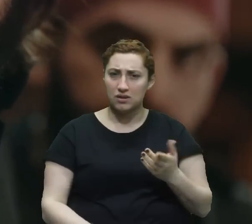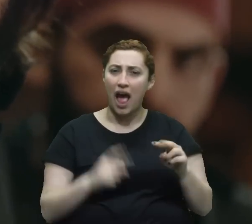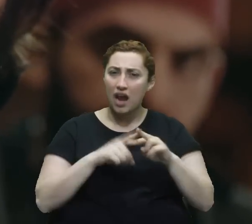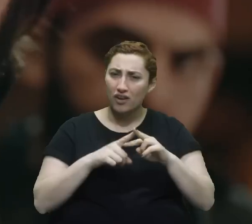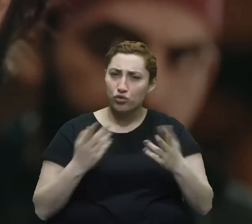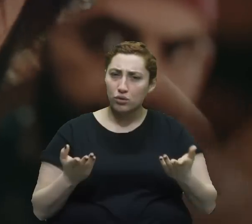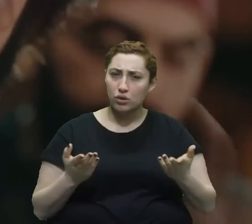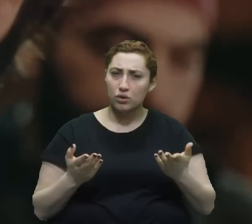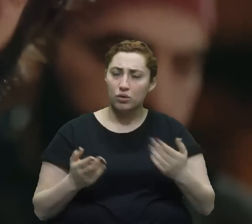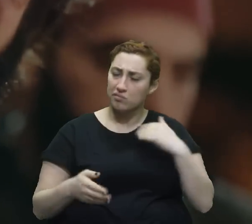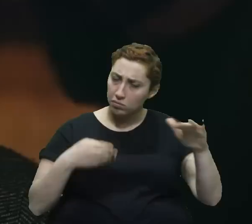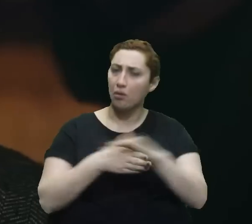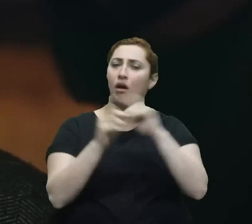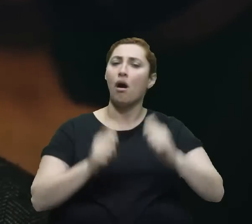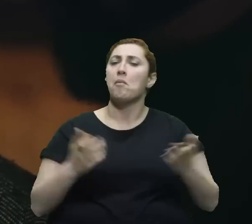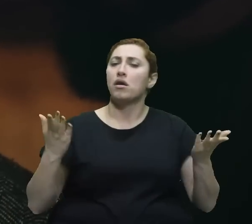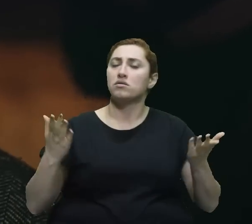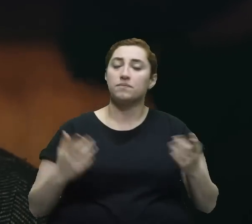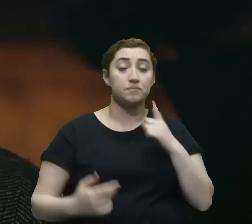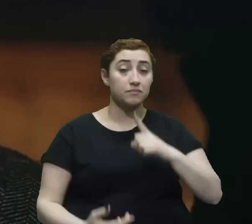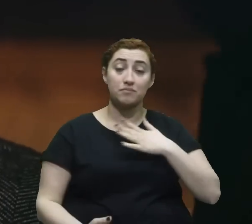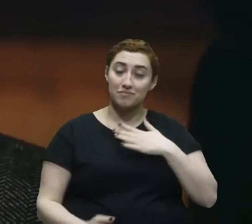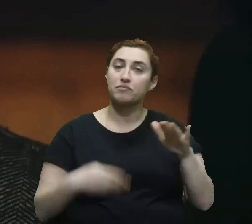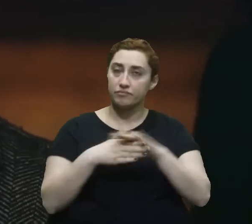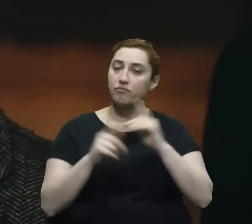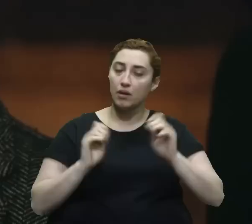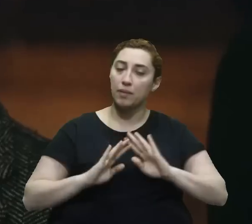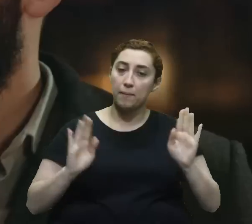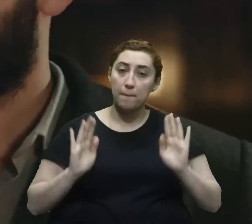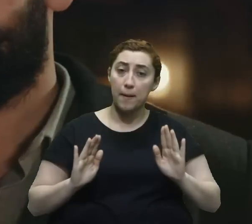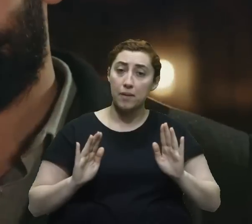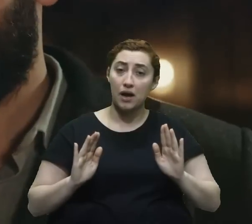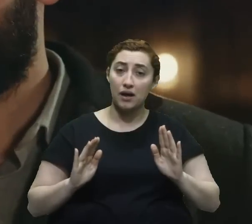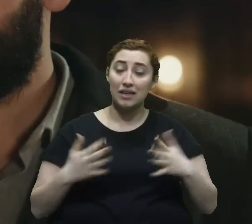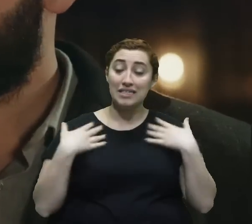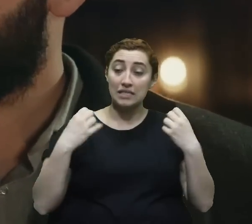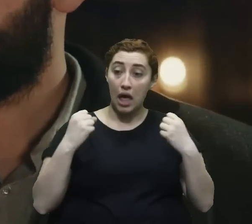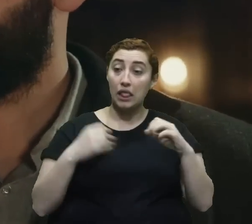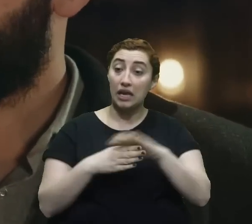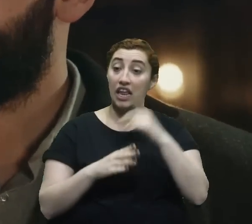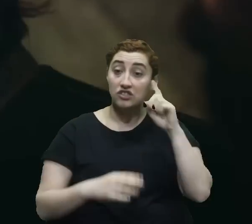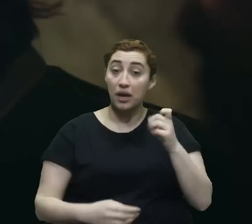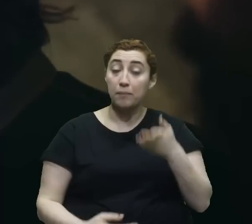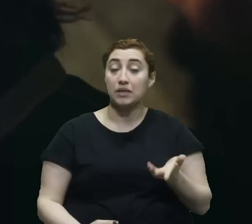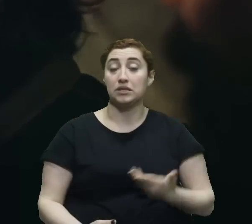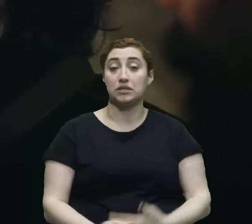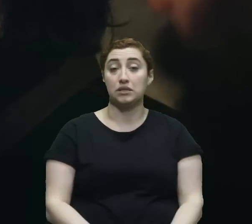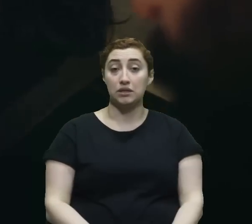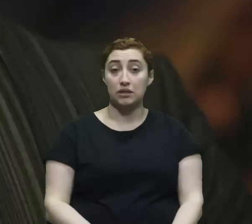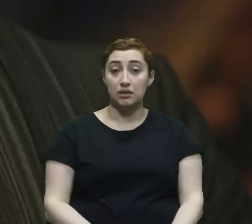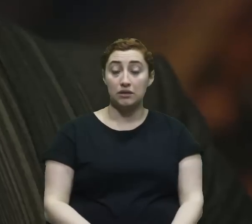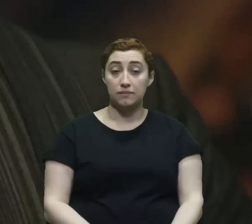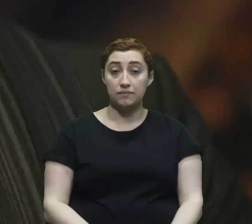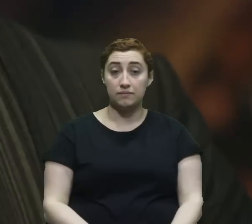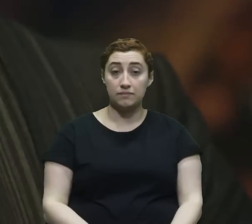Arnavut, dalar gireriz. Amirim, girmesine gireriz de sağa girebilir miyiz mesele o? Masada